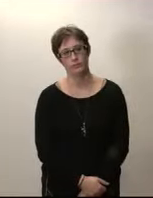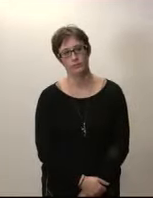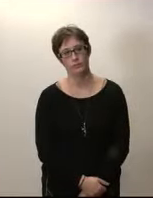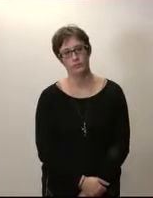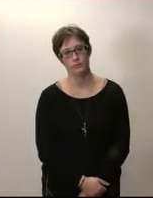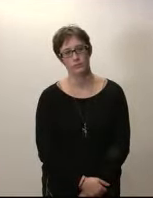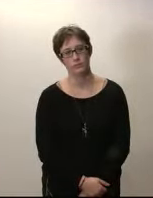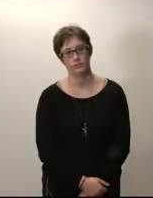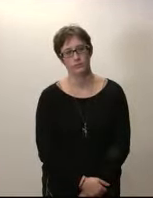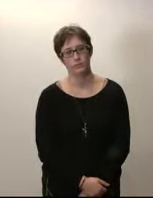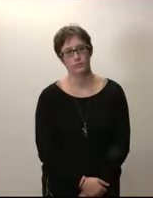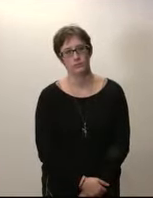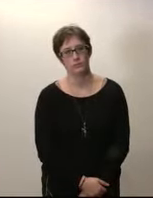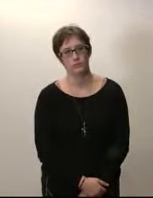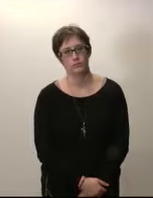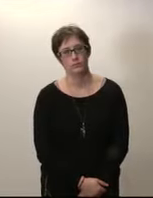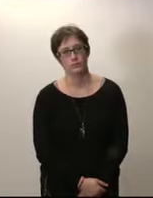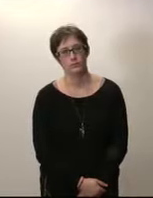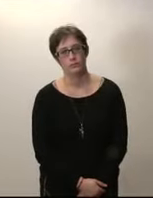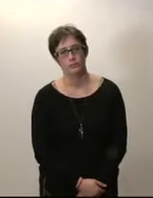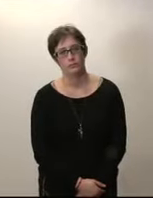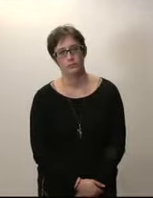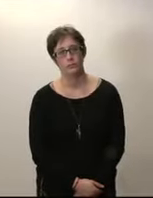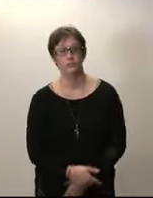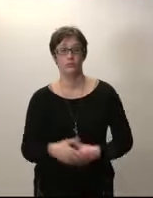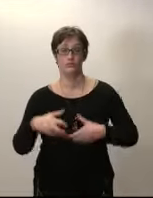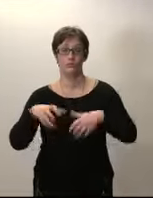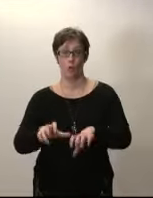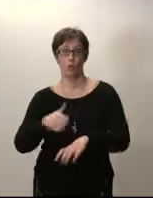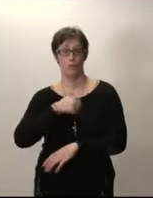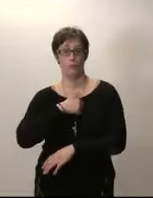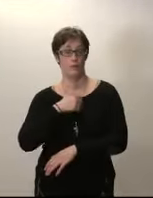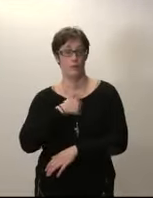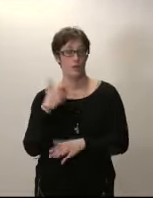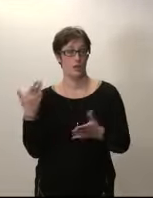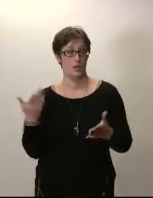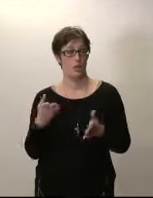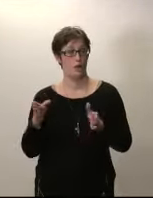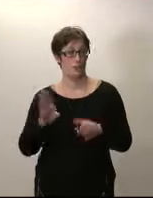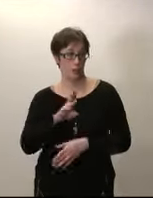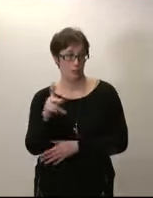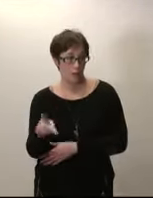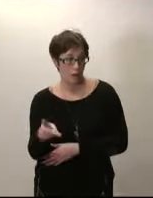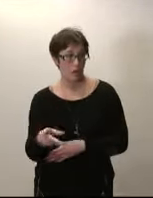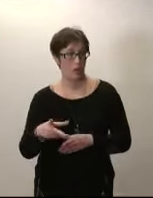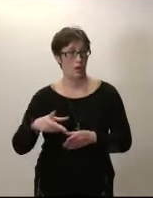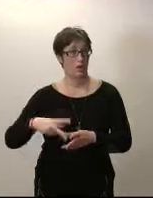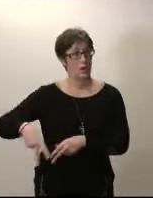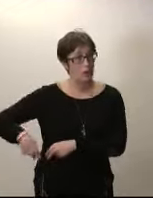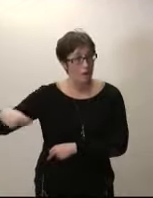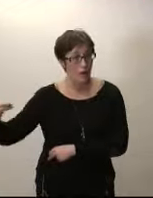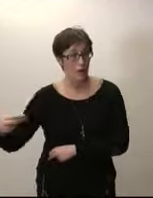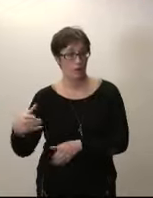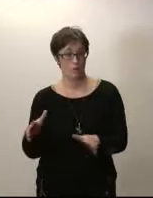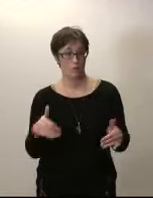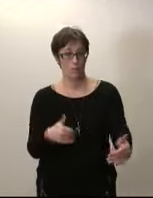Alors, ce que vous appelez banque privée, c'est la Caisse des dépôts et consignations, c'est la Banque postale, c'est la Caisse d'épargne, parce que